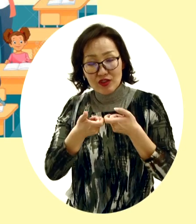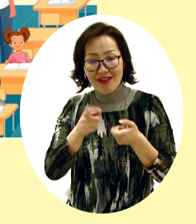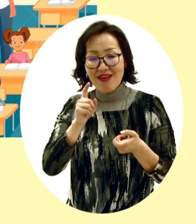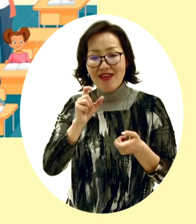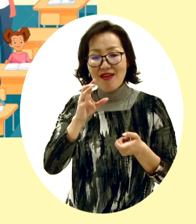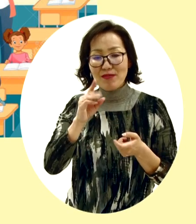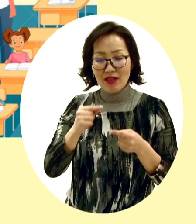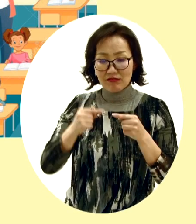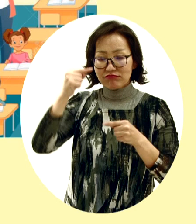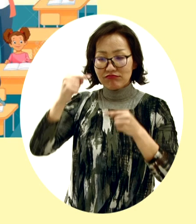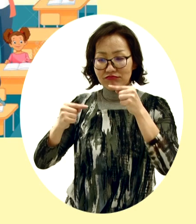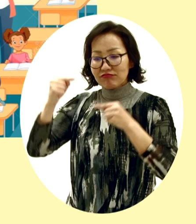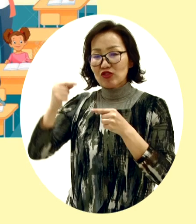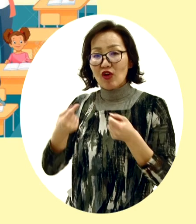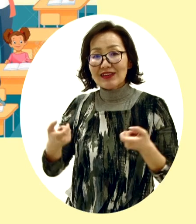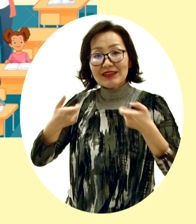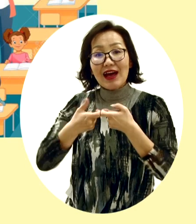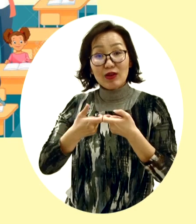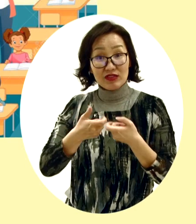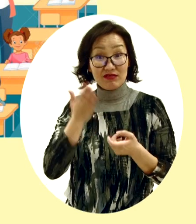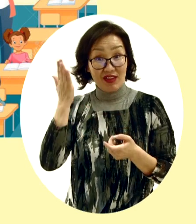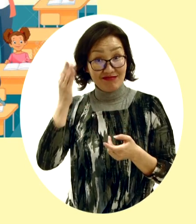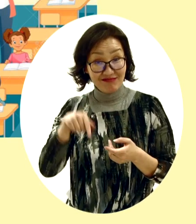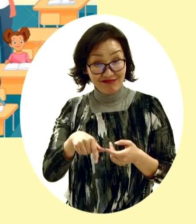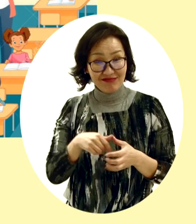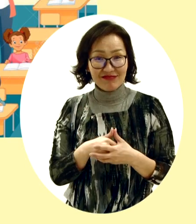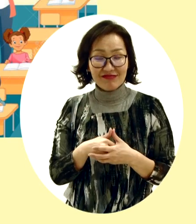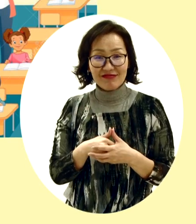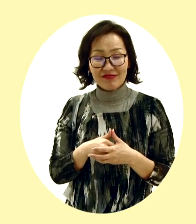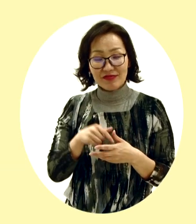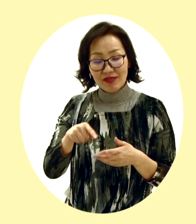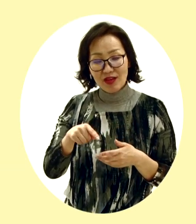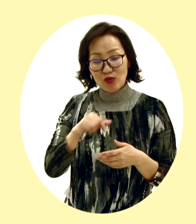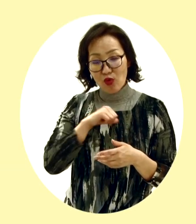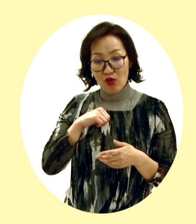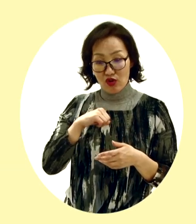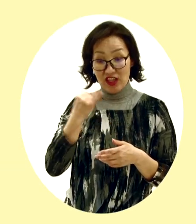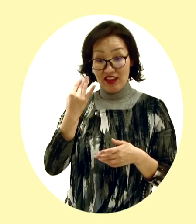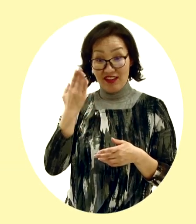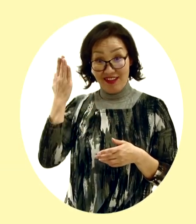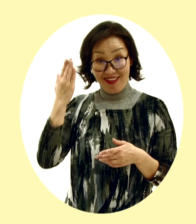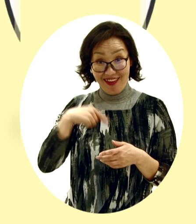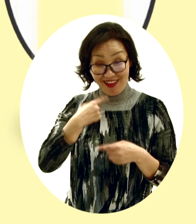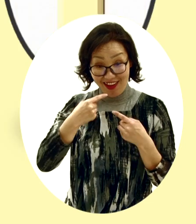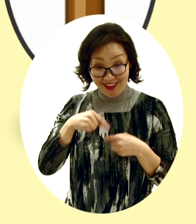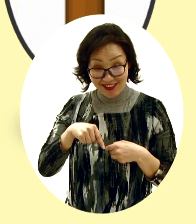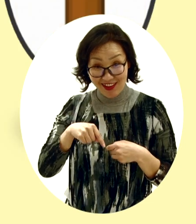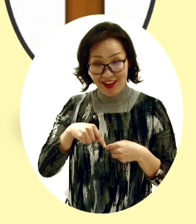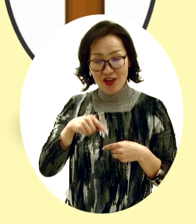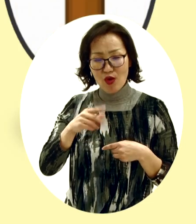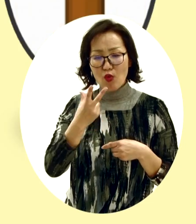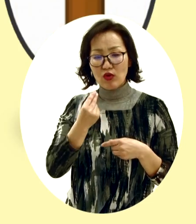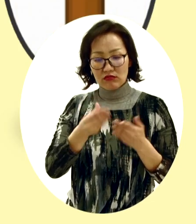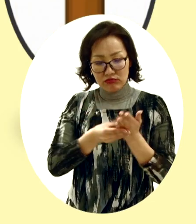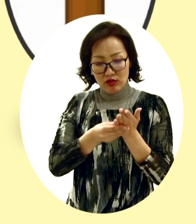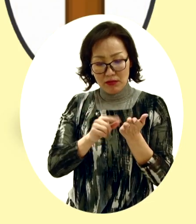химнэлийг тааруулж ярих нэ. За тухайн хүүхэд илтгэлээ ярих та үнэн бодит